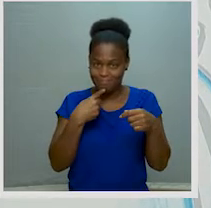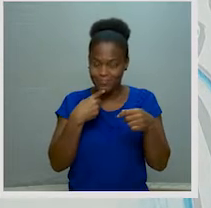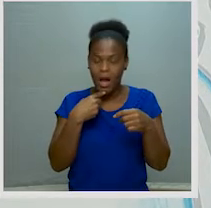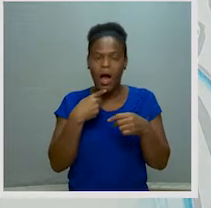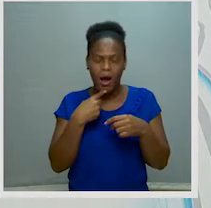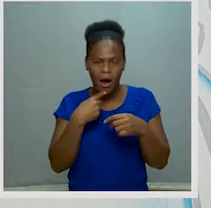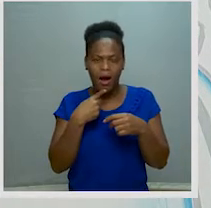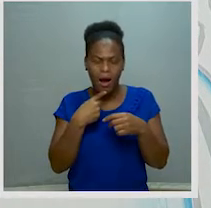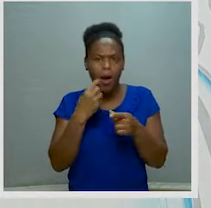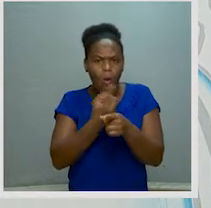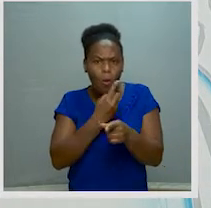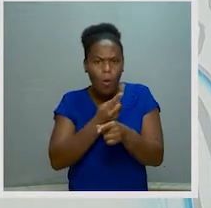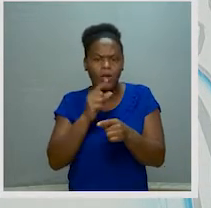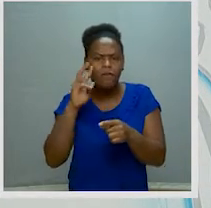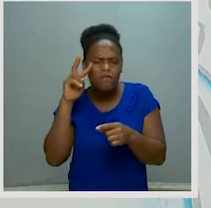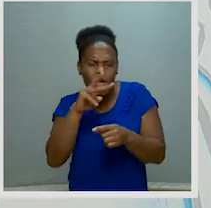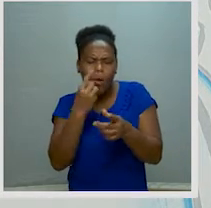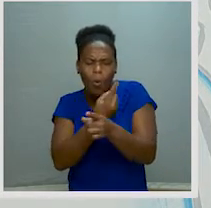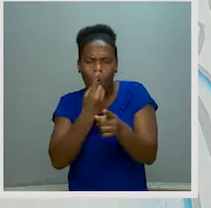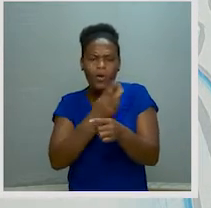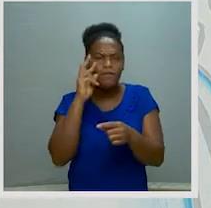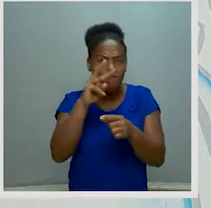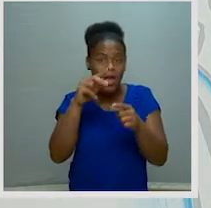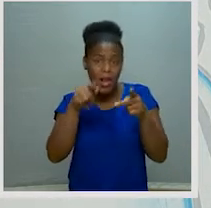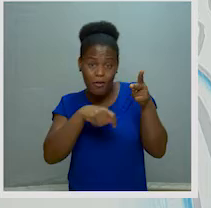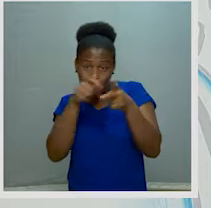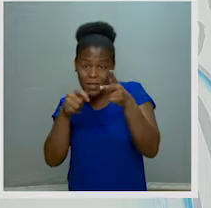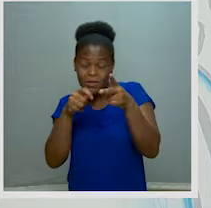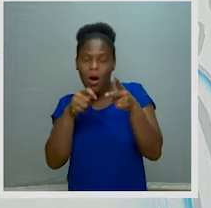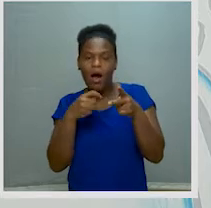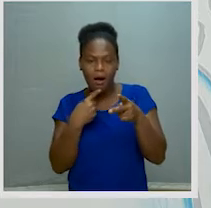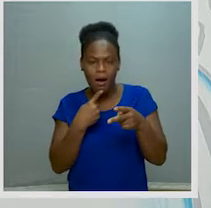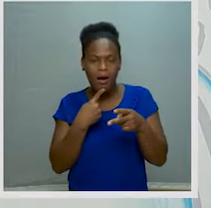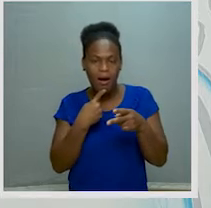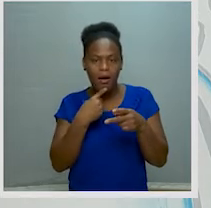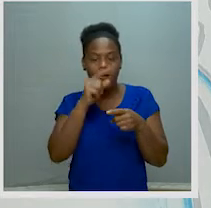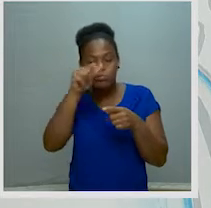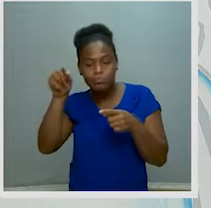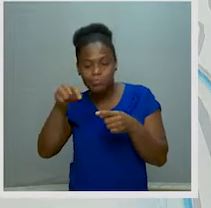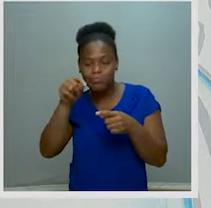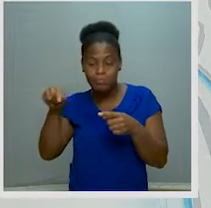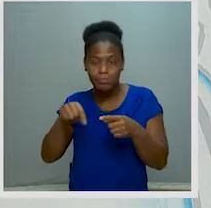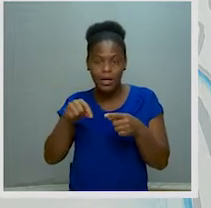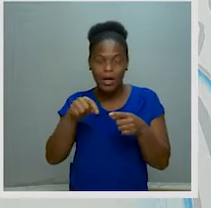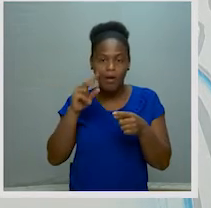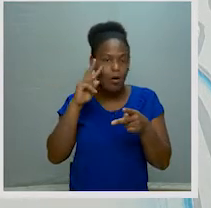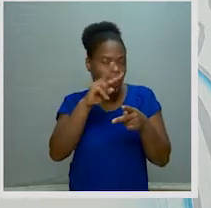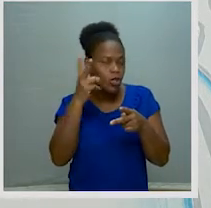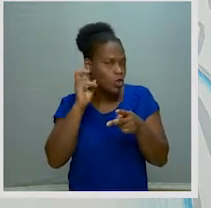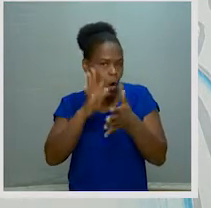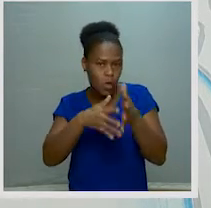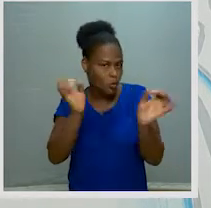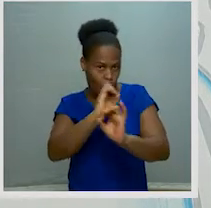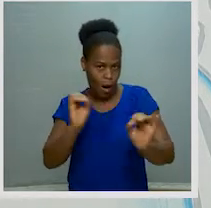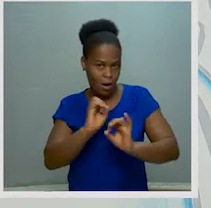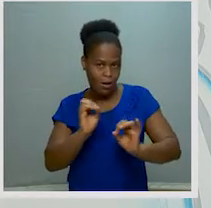allez cocher les éléments vus sur le reportage. Vous allez regarder le reportage, mais sans le son. C'est